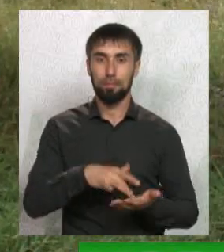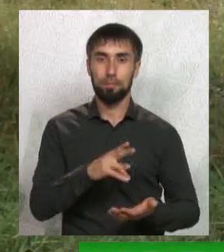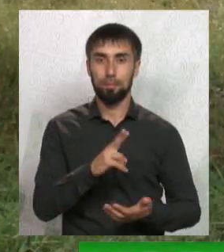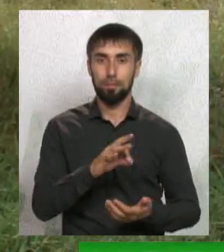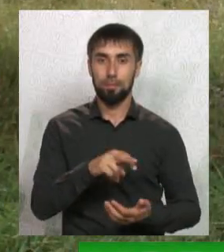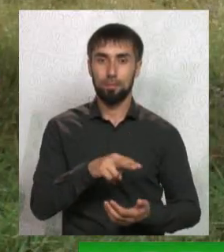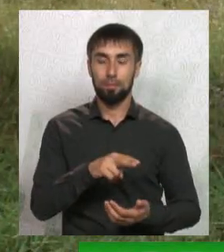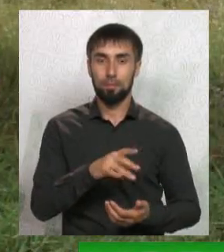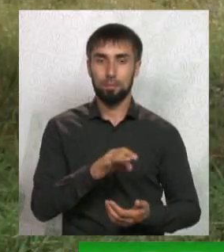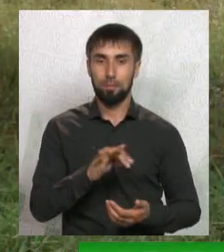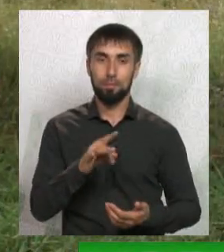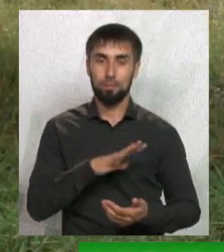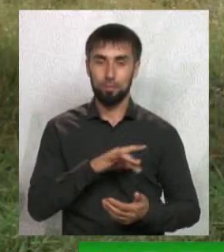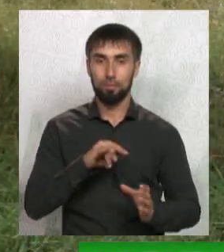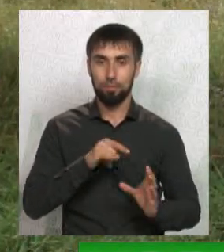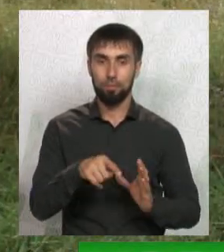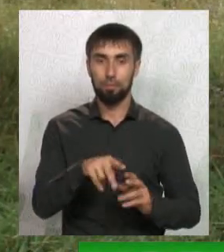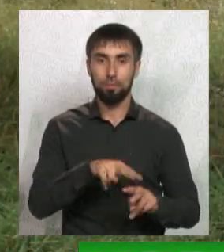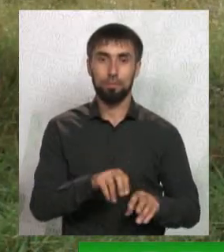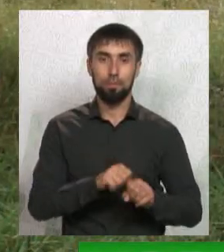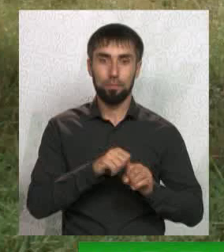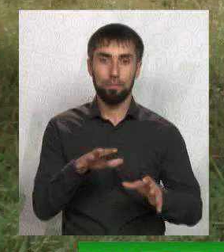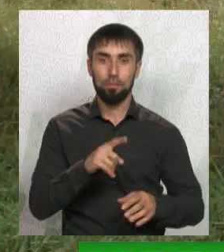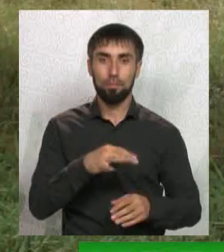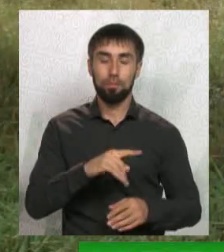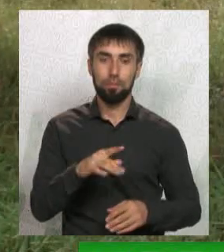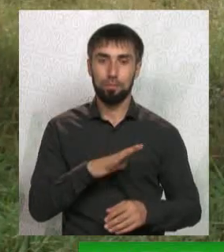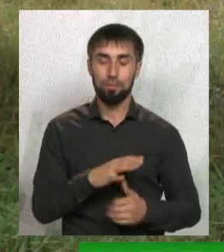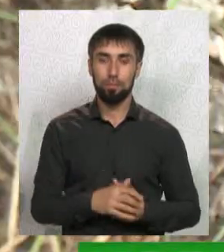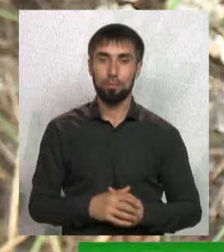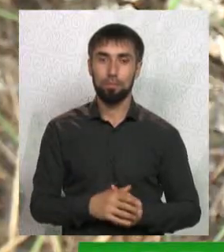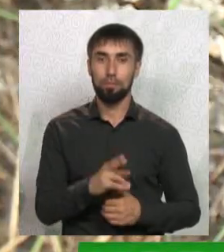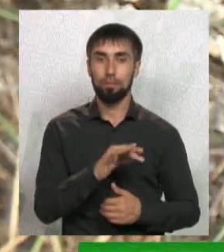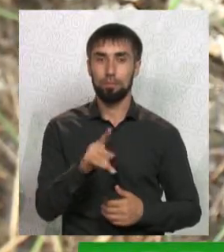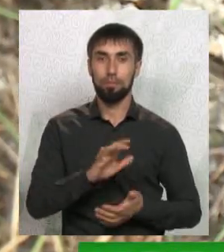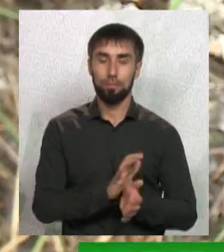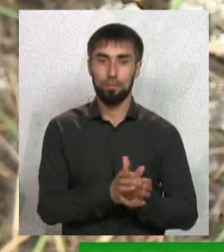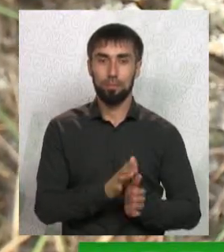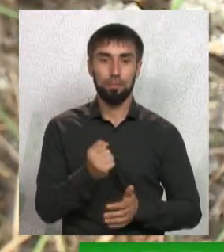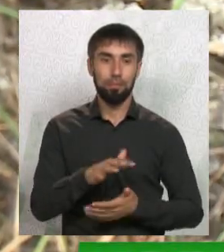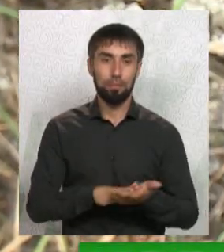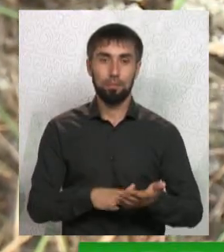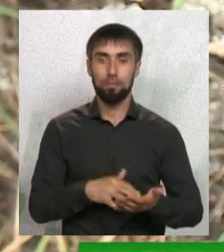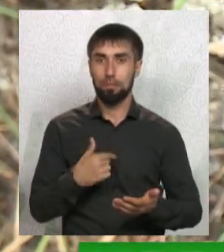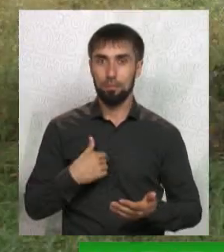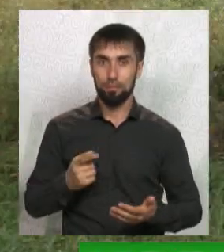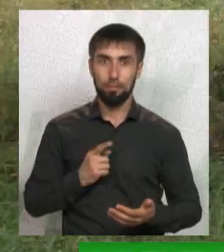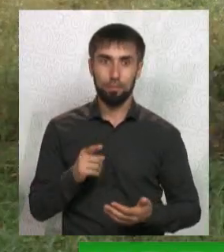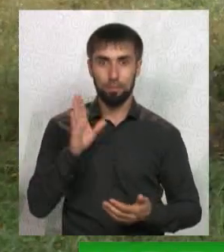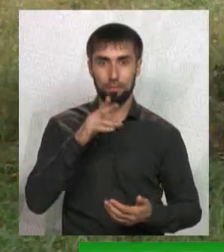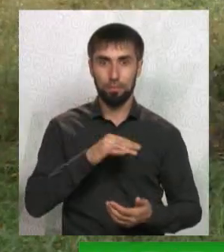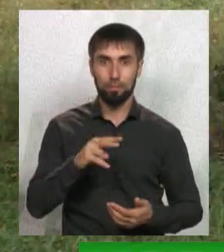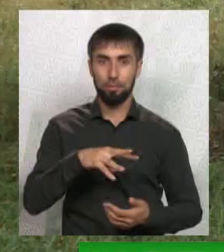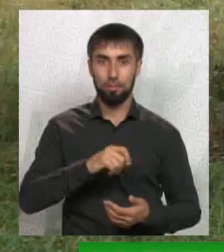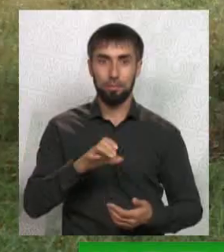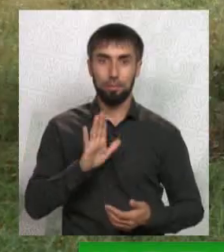тоже было пробито. А вот здесь, именно здесь переливалось за то, что был, этот коллектор был забит. А дальше, я надеюсь, водоканал, Магас